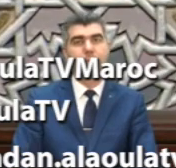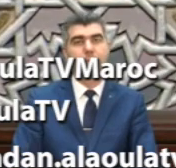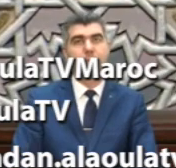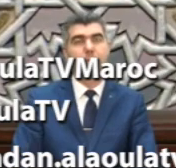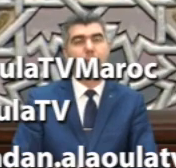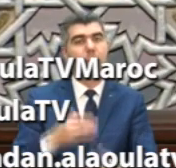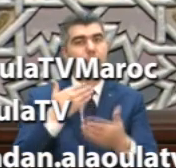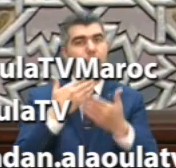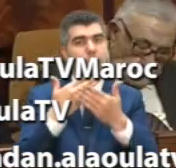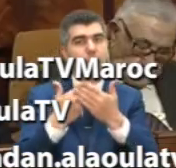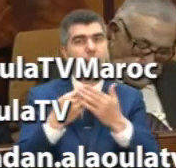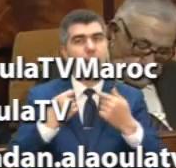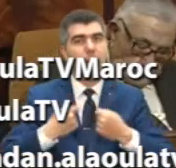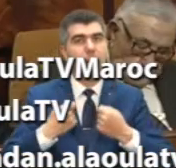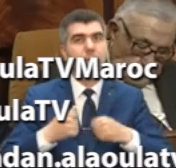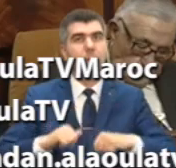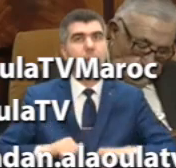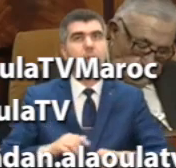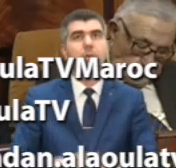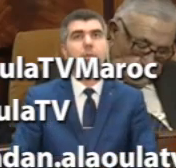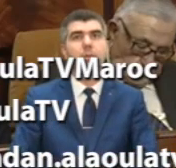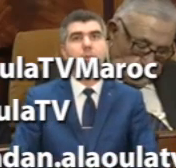شكرا سيدة الرئيسة. سيد الوزير،